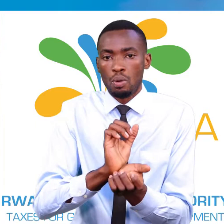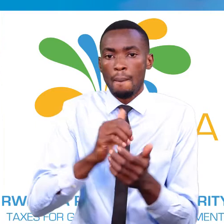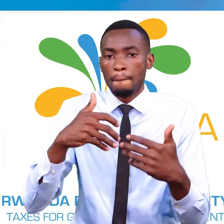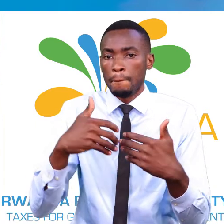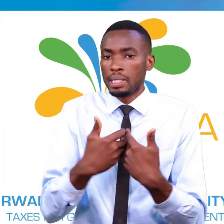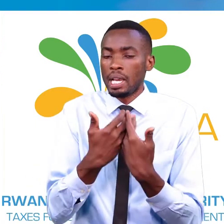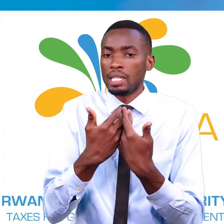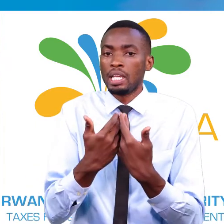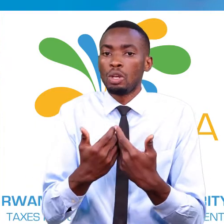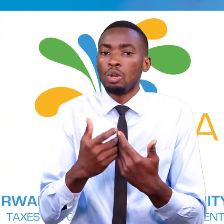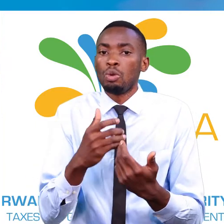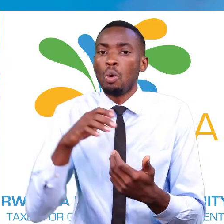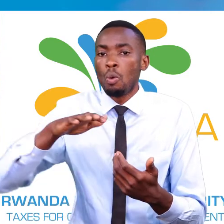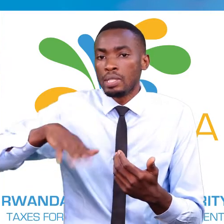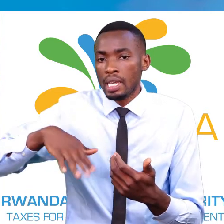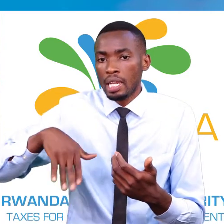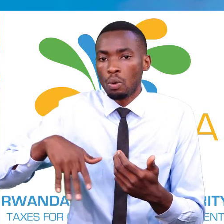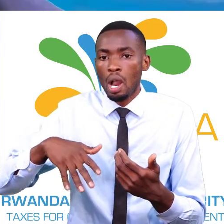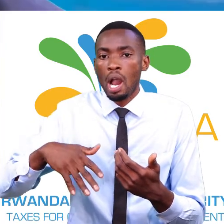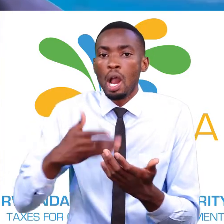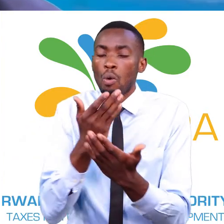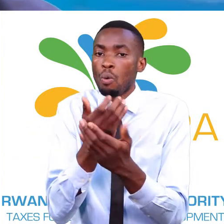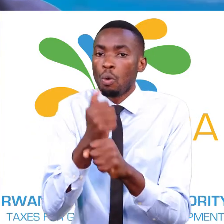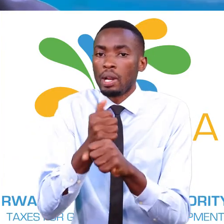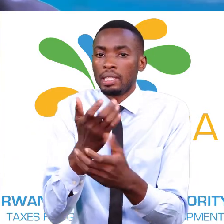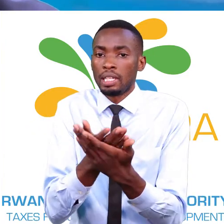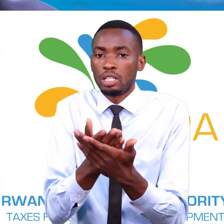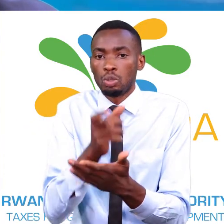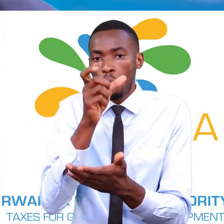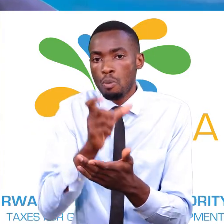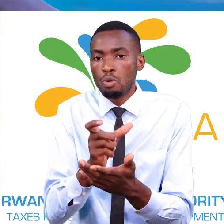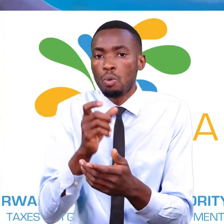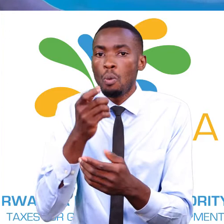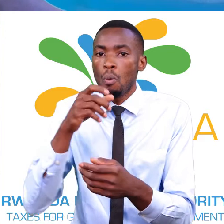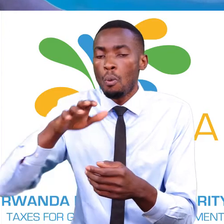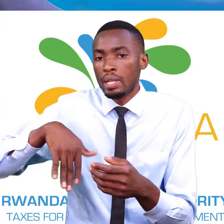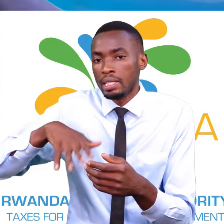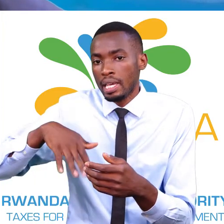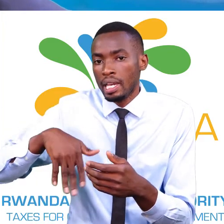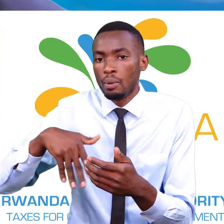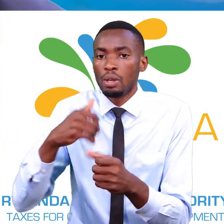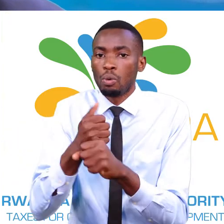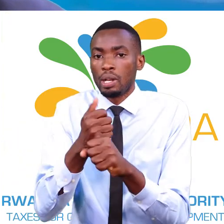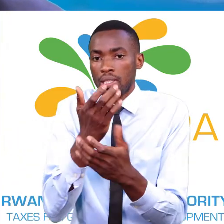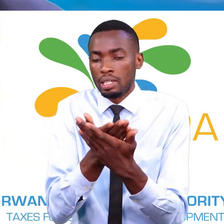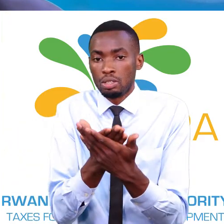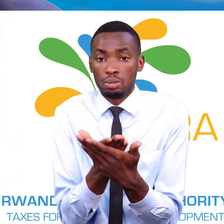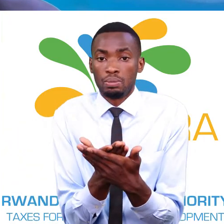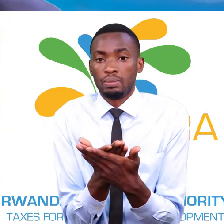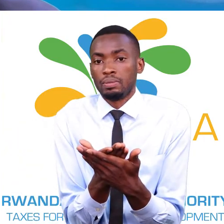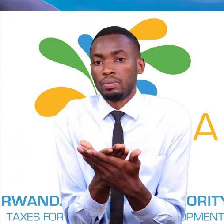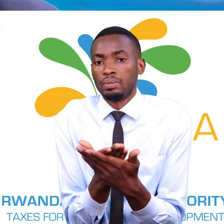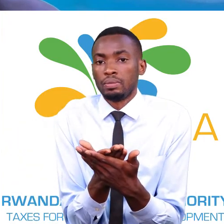bihano bijyanye no gutinda kumenyekanisha umuntu utaramenyekanishije ku gihe birumvikana nubwo yinishyuye kuko